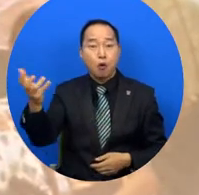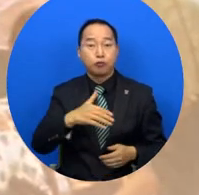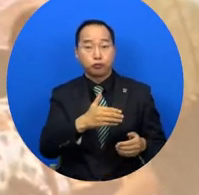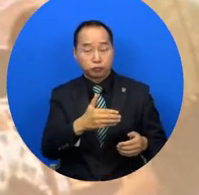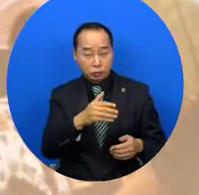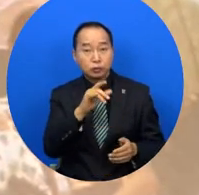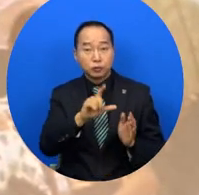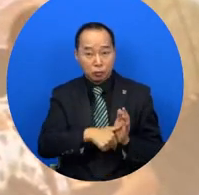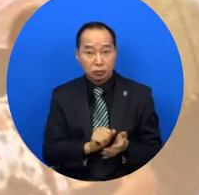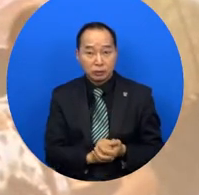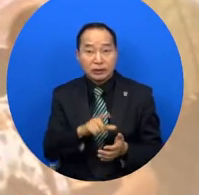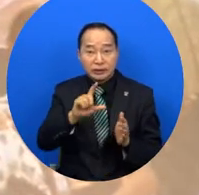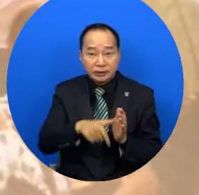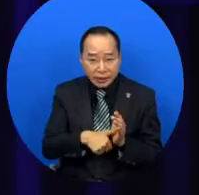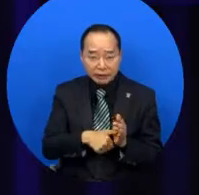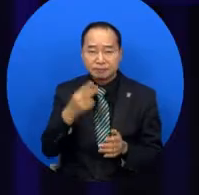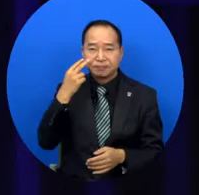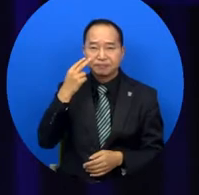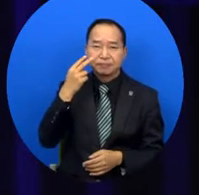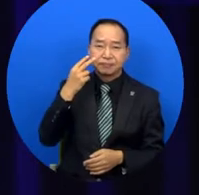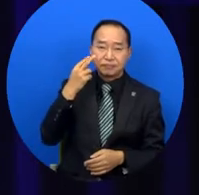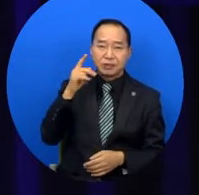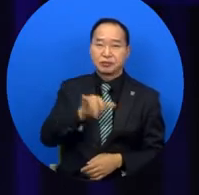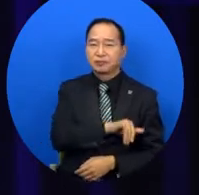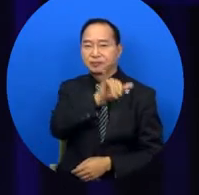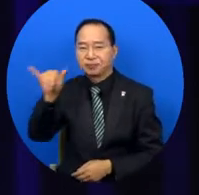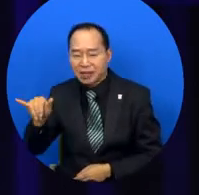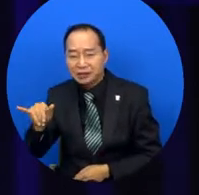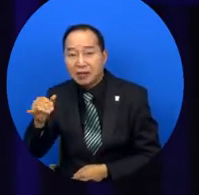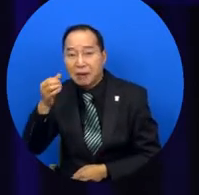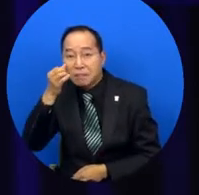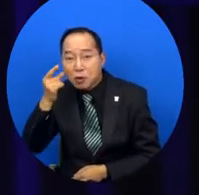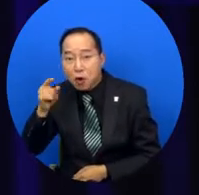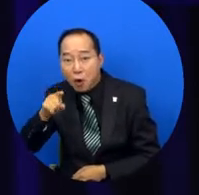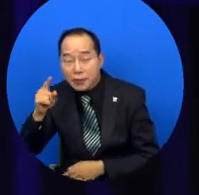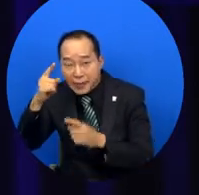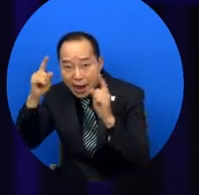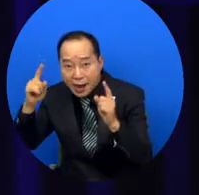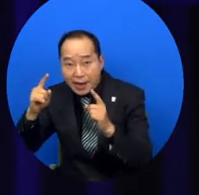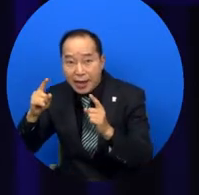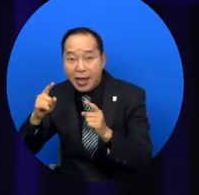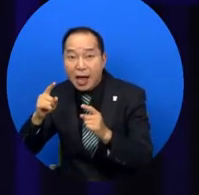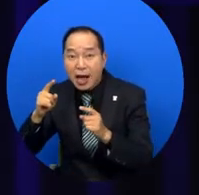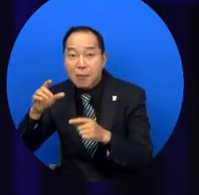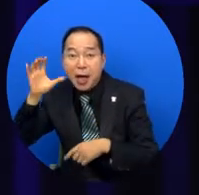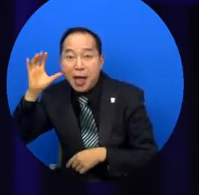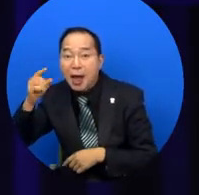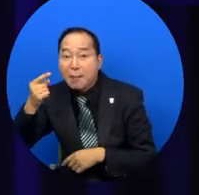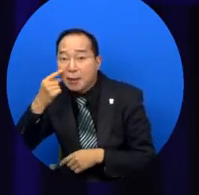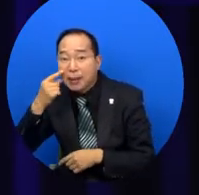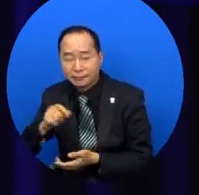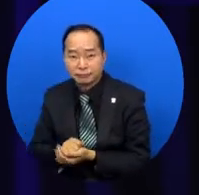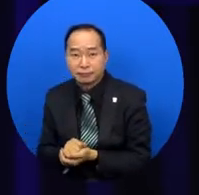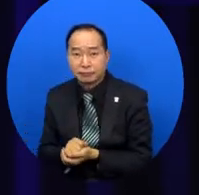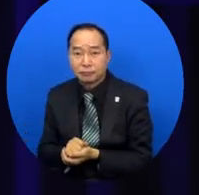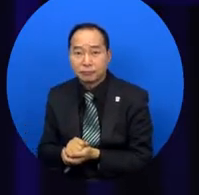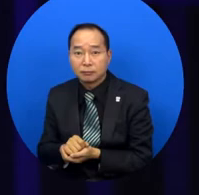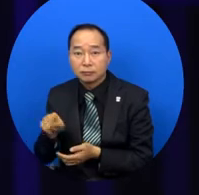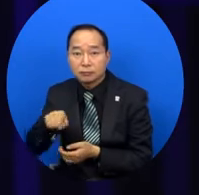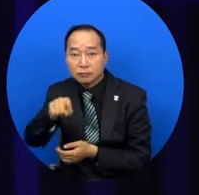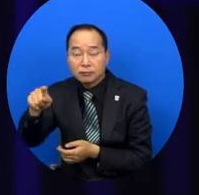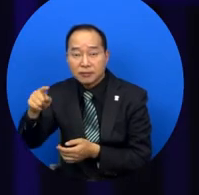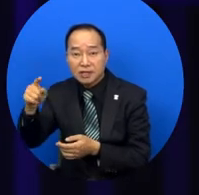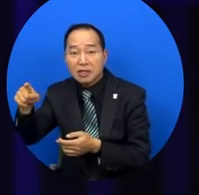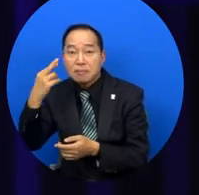갔는데 청강을 했거든요. 애들 바이올로지, 생물 뭐 이런 거, 화학 이런 거 들어가서 들었는데 교수님이